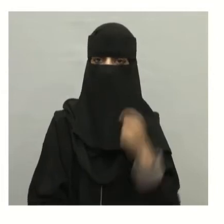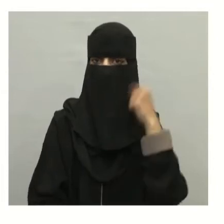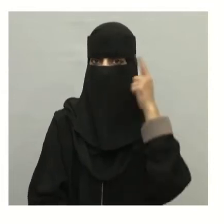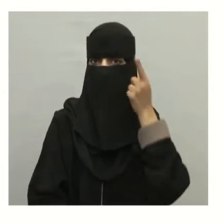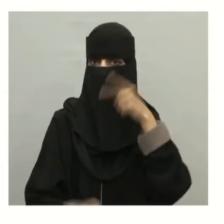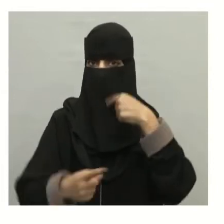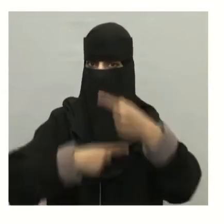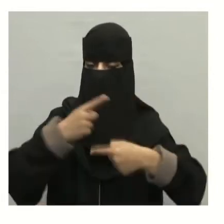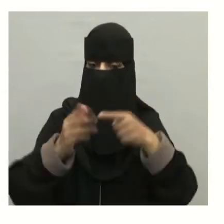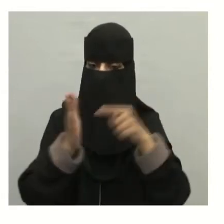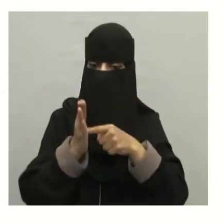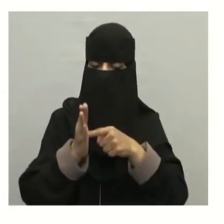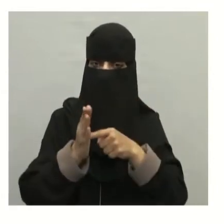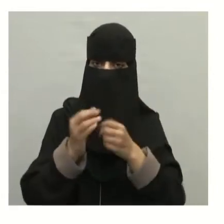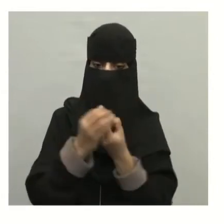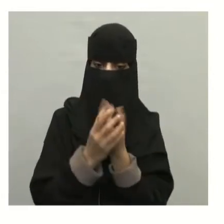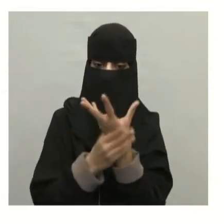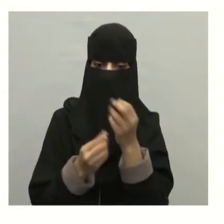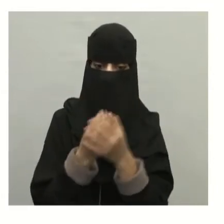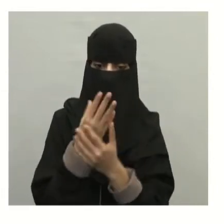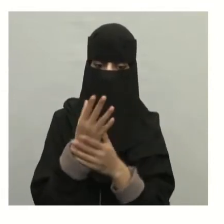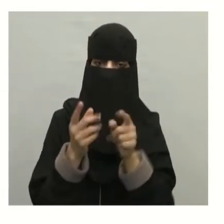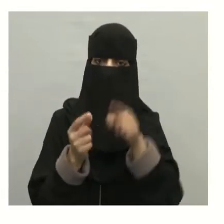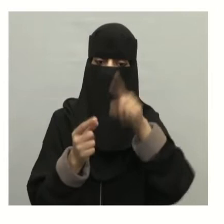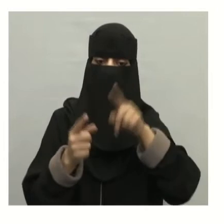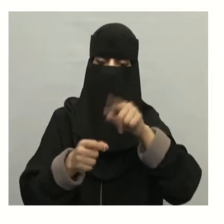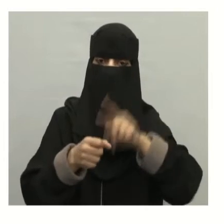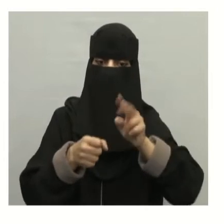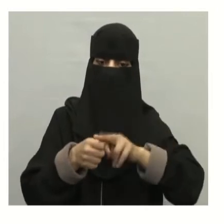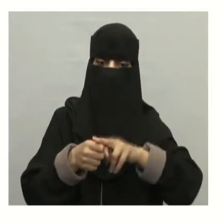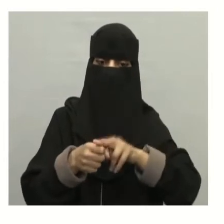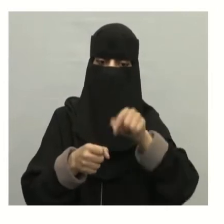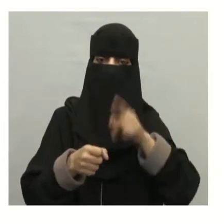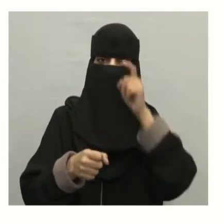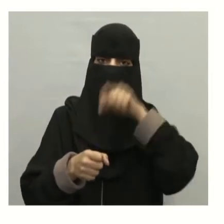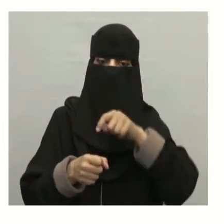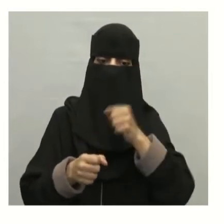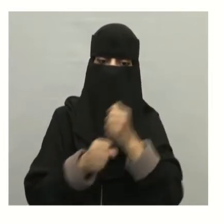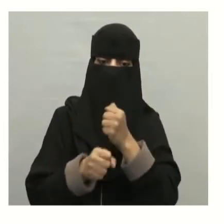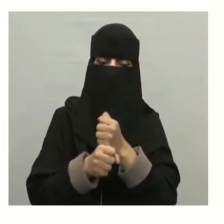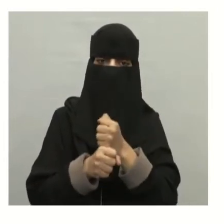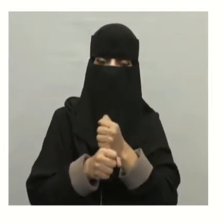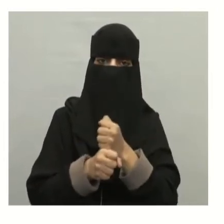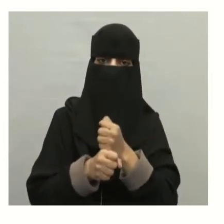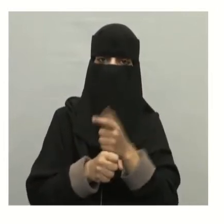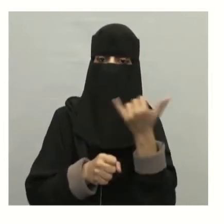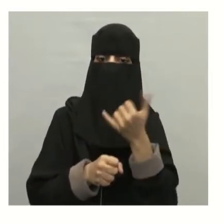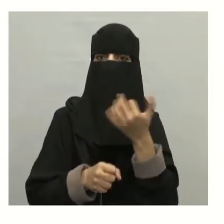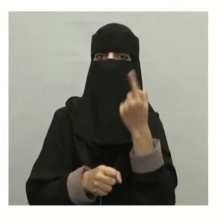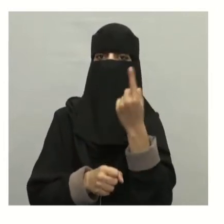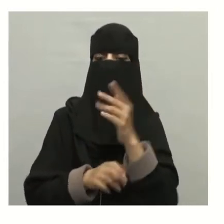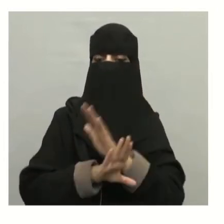تذكر عند استخدام القفازات ذات الاستخدام المتكرر فإنه يلزم استخدامها